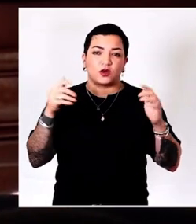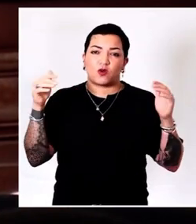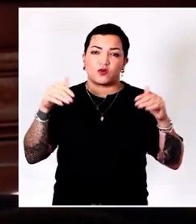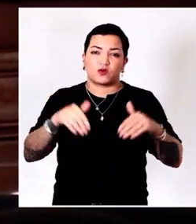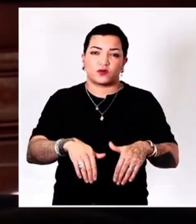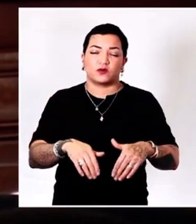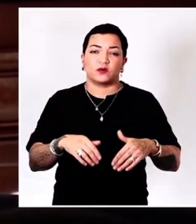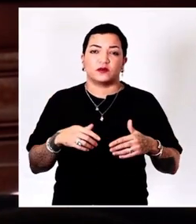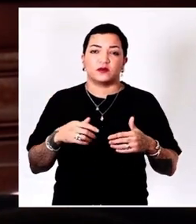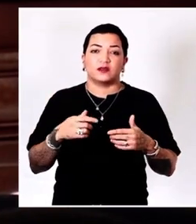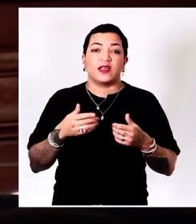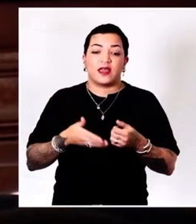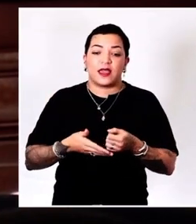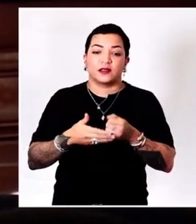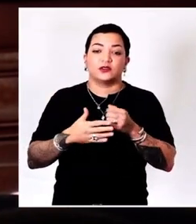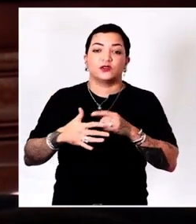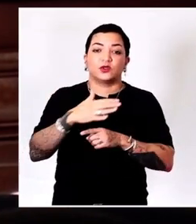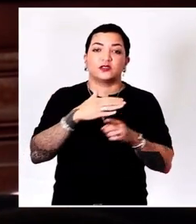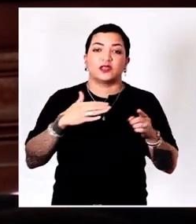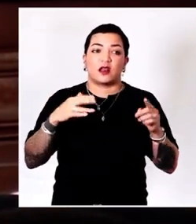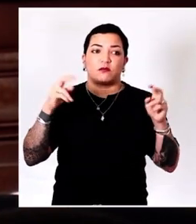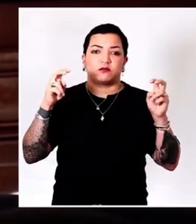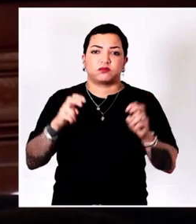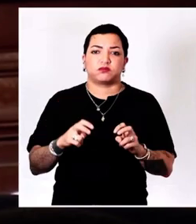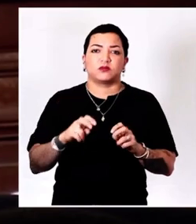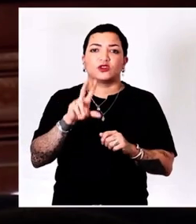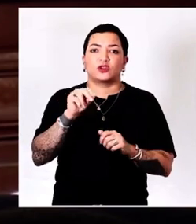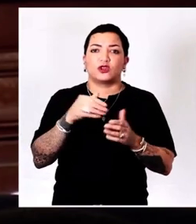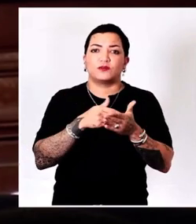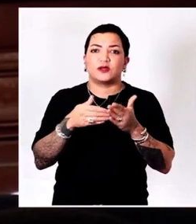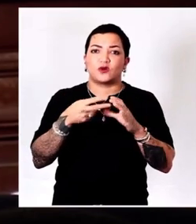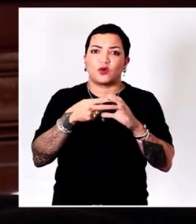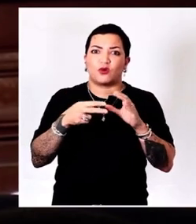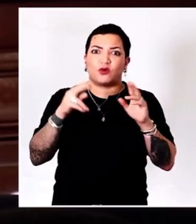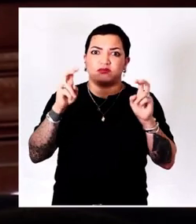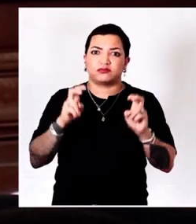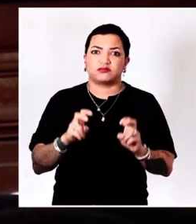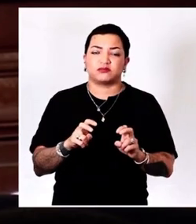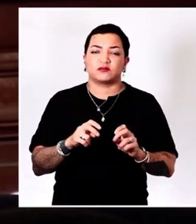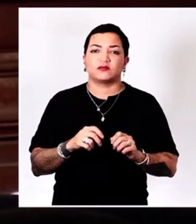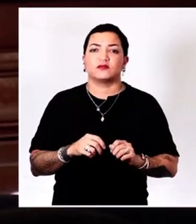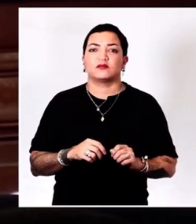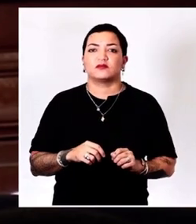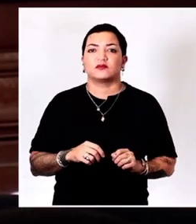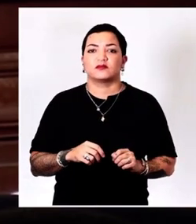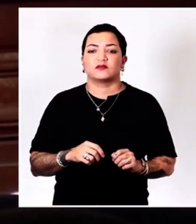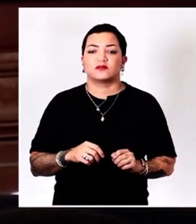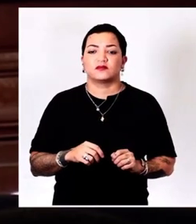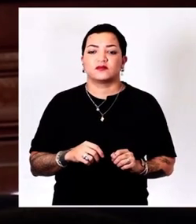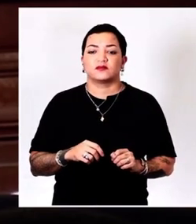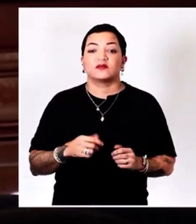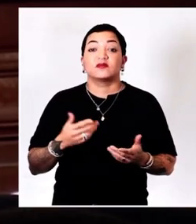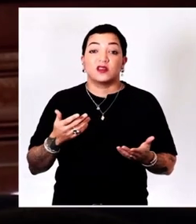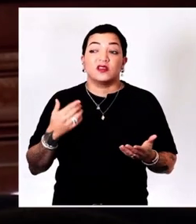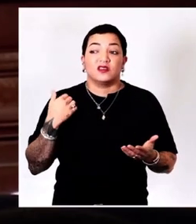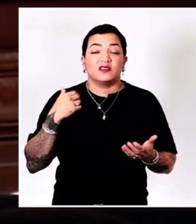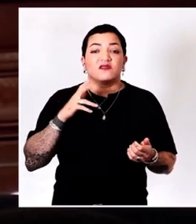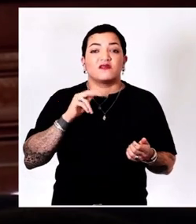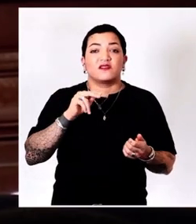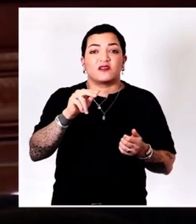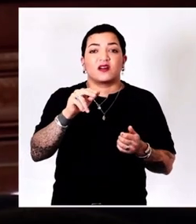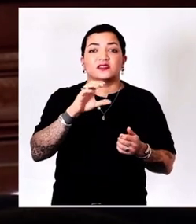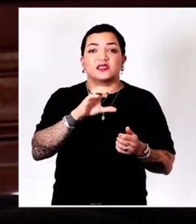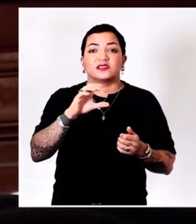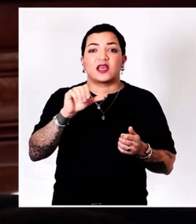des aides sociales à hauteur de 30 millions d'euros. Alors que des modifications de périmètre conduisent à une nouvelle augmentation du budget du